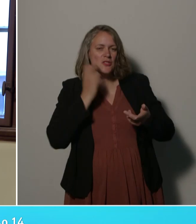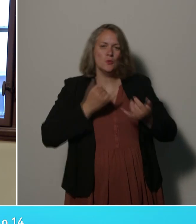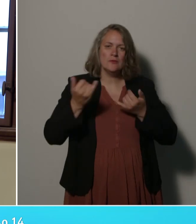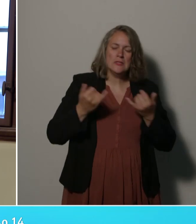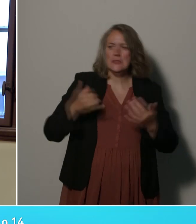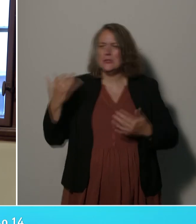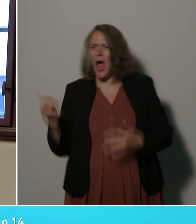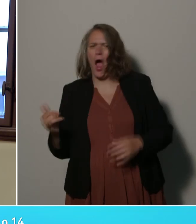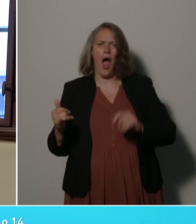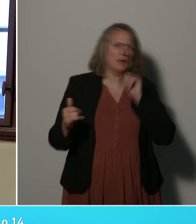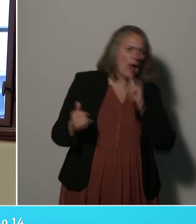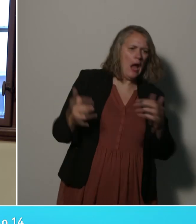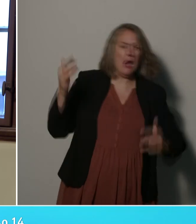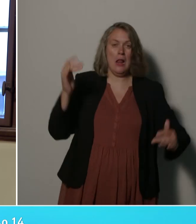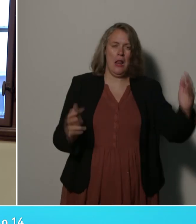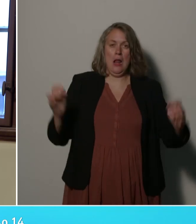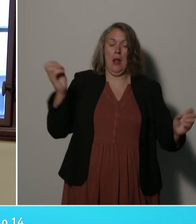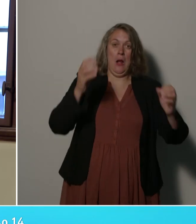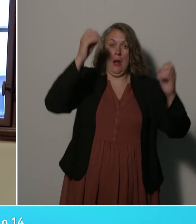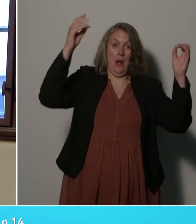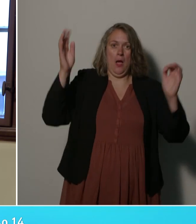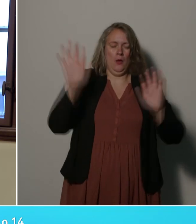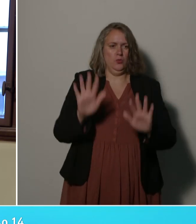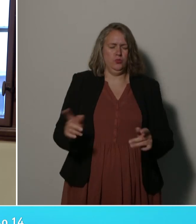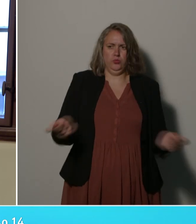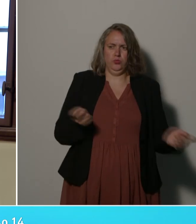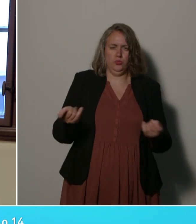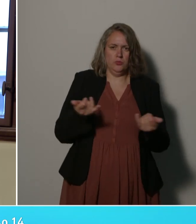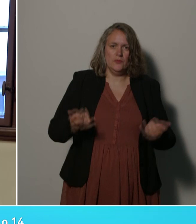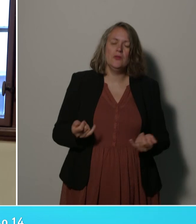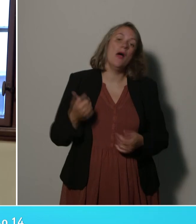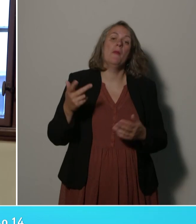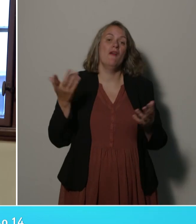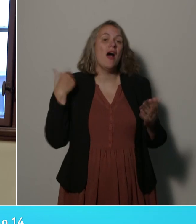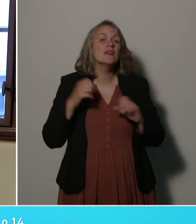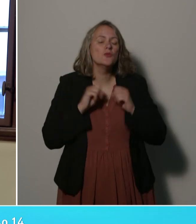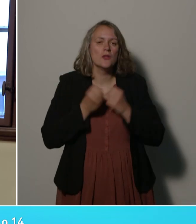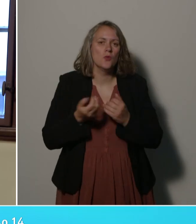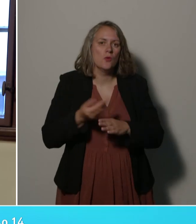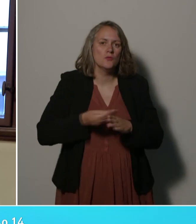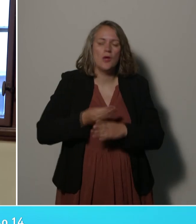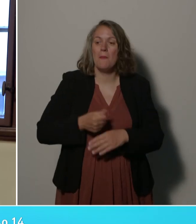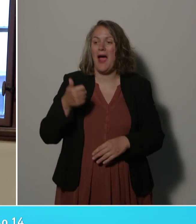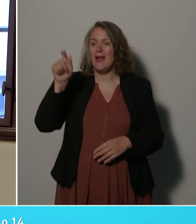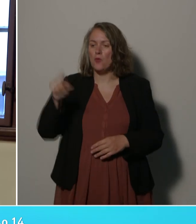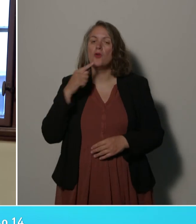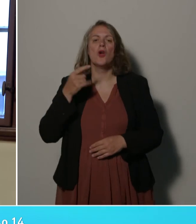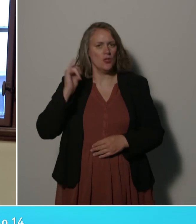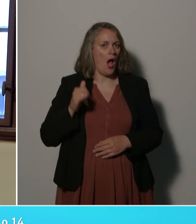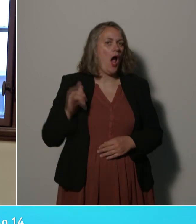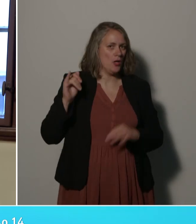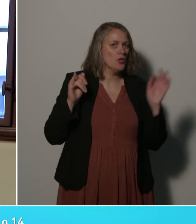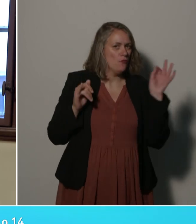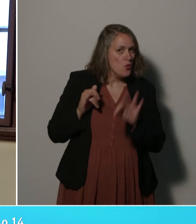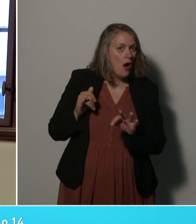auch die Wogen immer wieder zu glätten. Aber da gab es Situationen, wo sich ein Bürger für das Vorhaben ausgesprochen hat